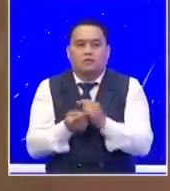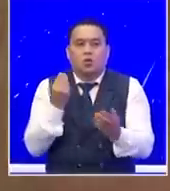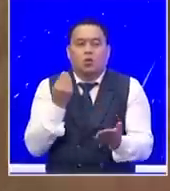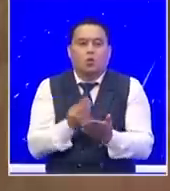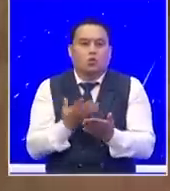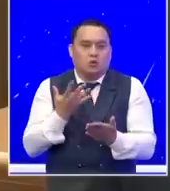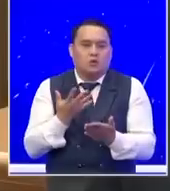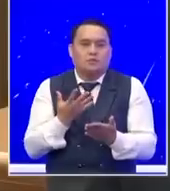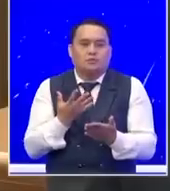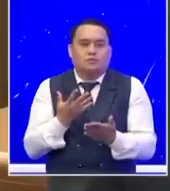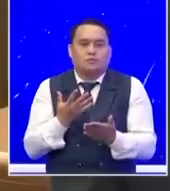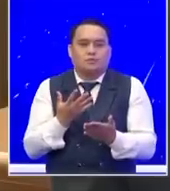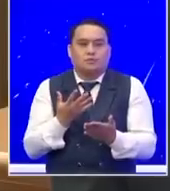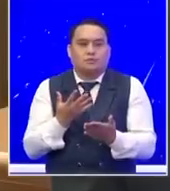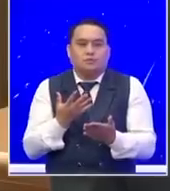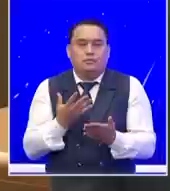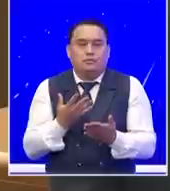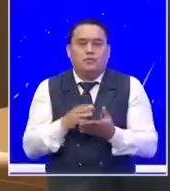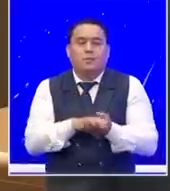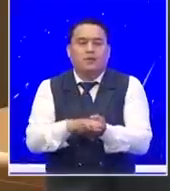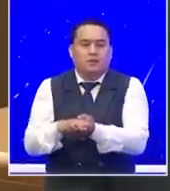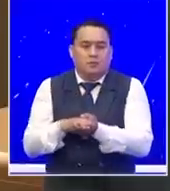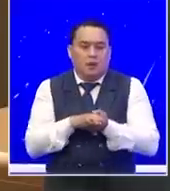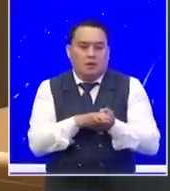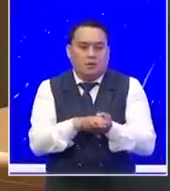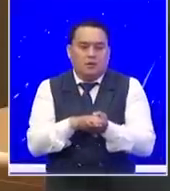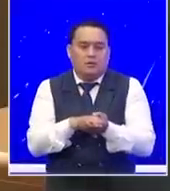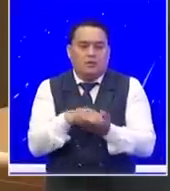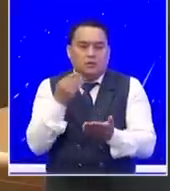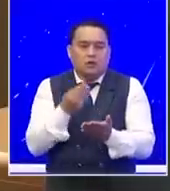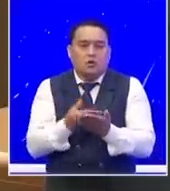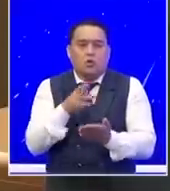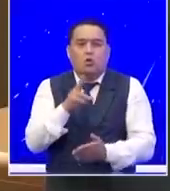құндылығы ынтымақта. Қасиетті Құран